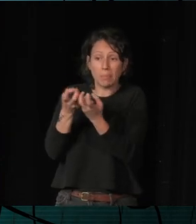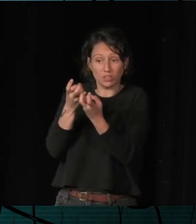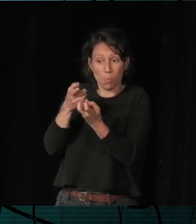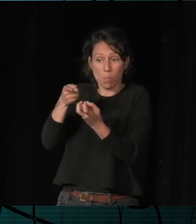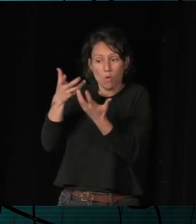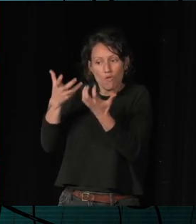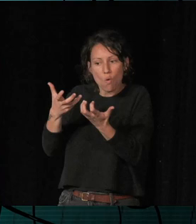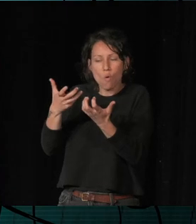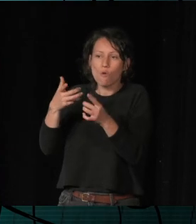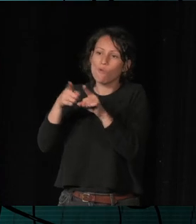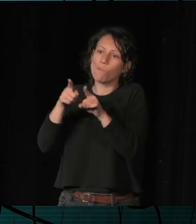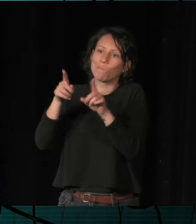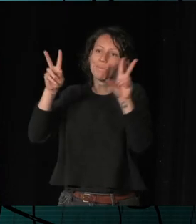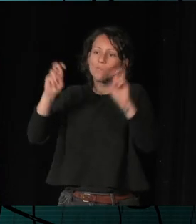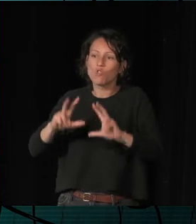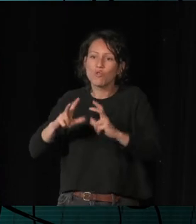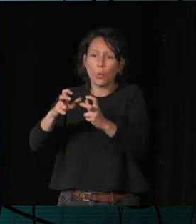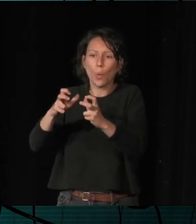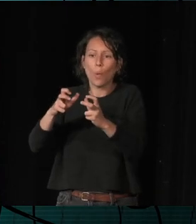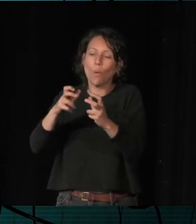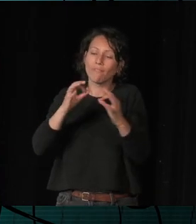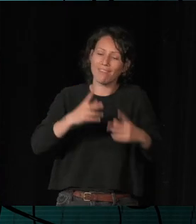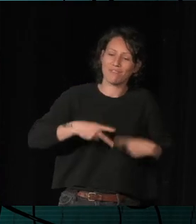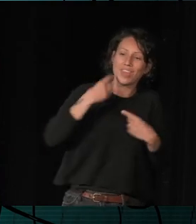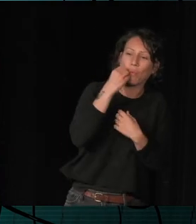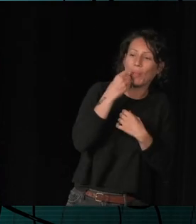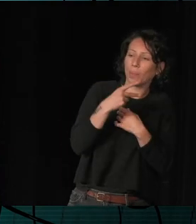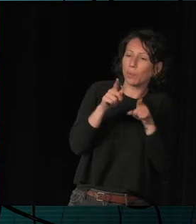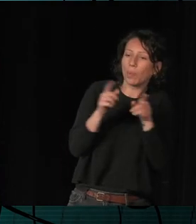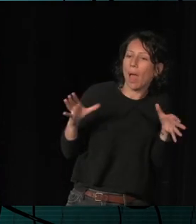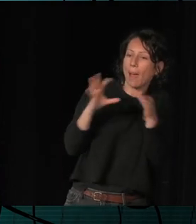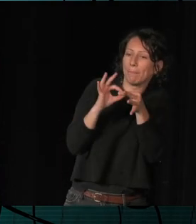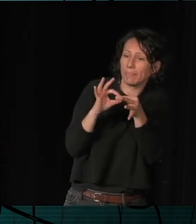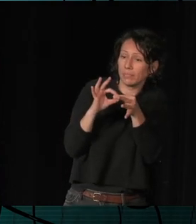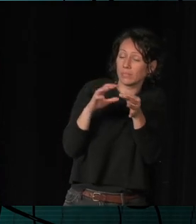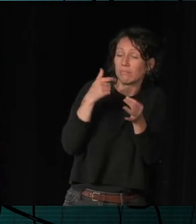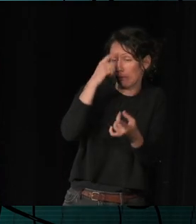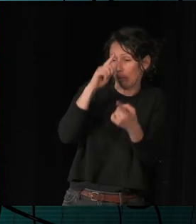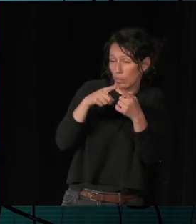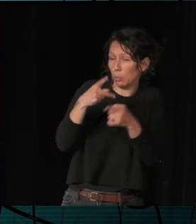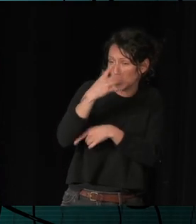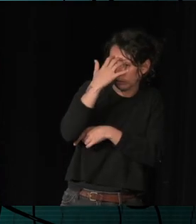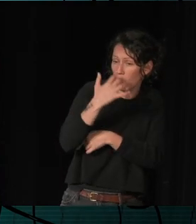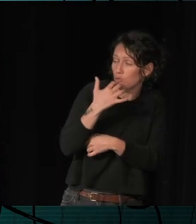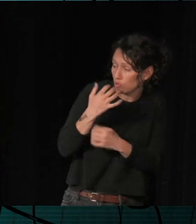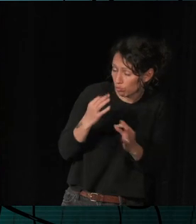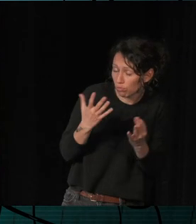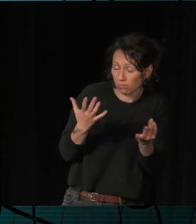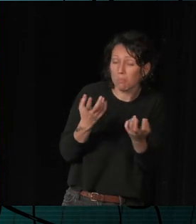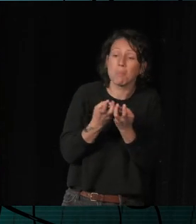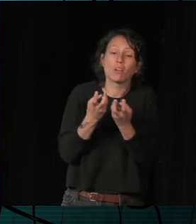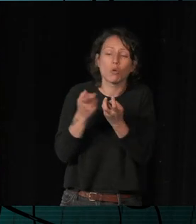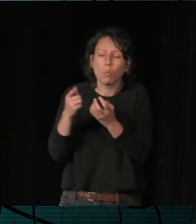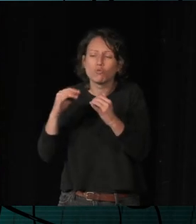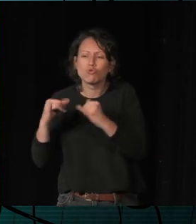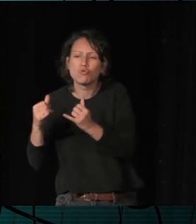connecté au quotidien des joueurs, ce que j'évoquais tout à l'heure, avec des thématiques parfois plus sérieuses, notamment un jeu qui est relié par